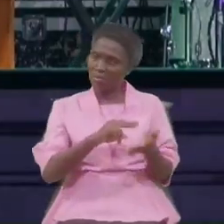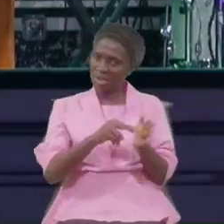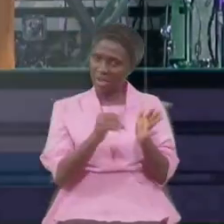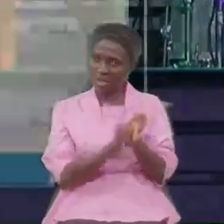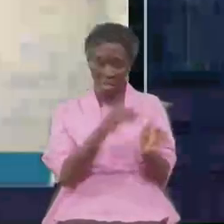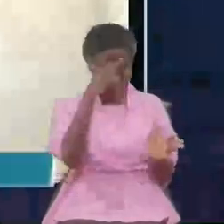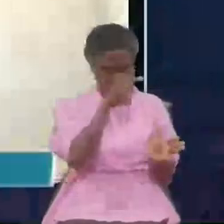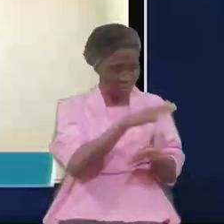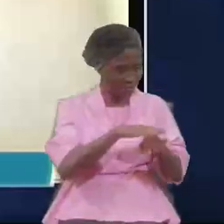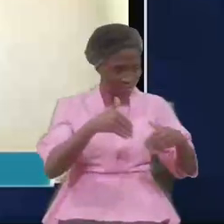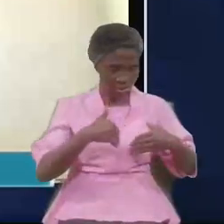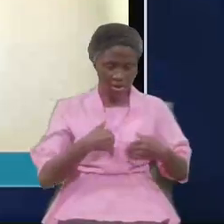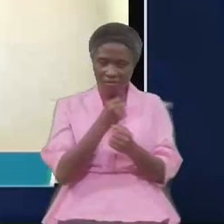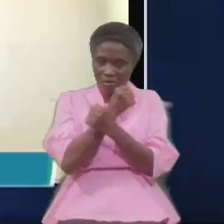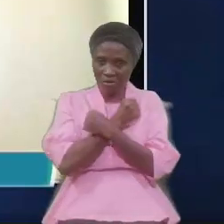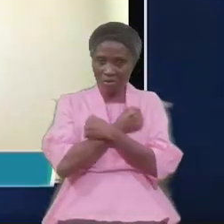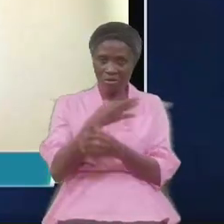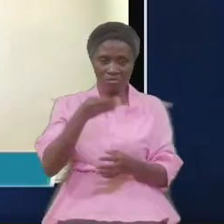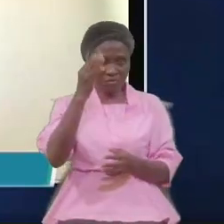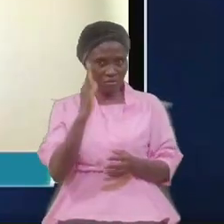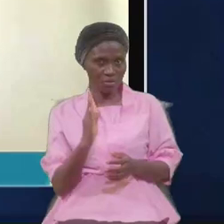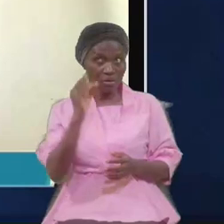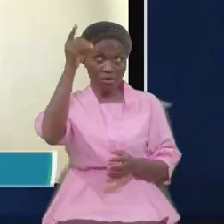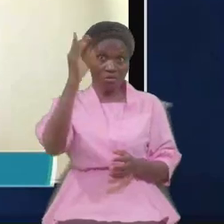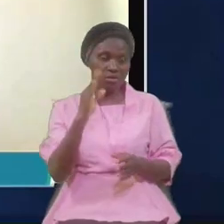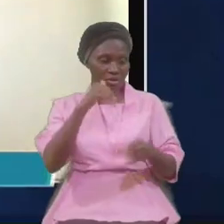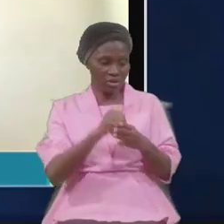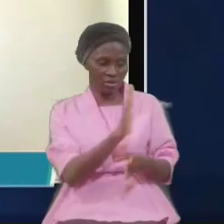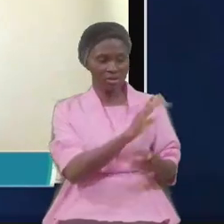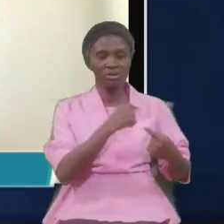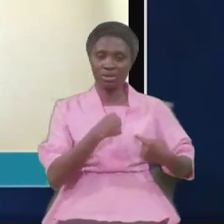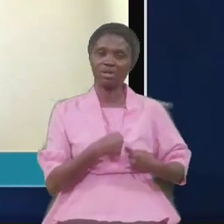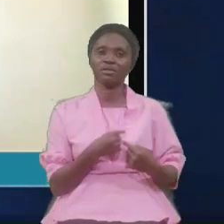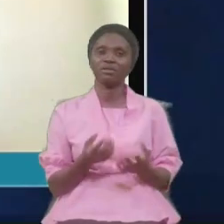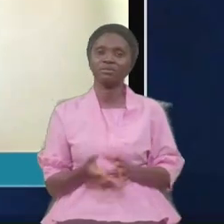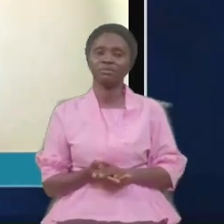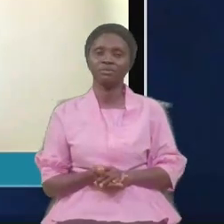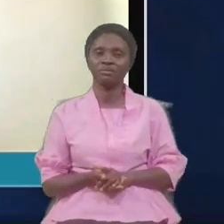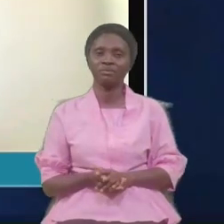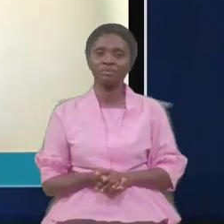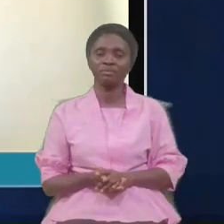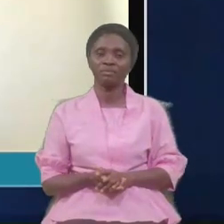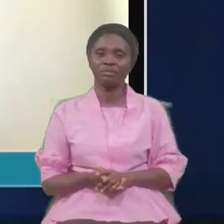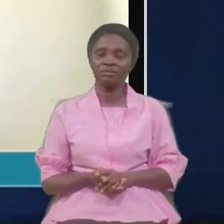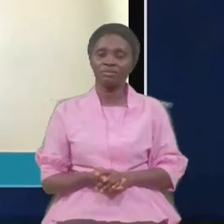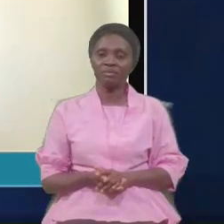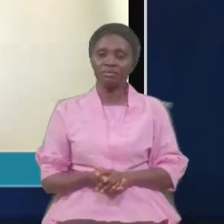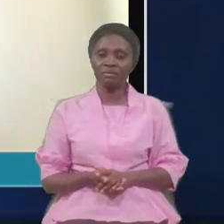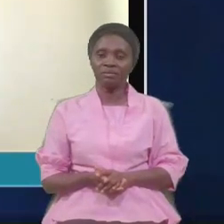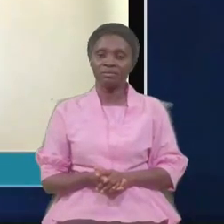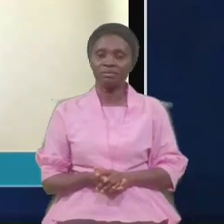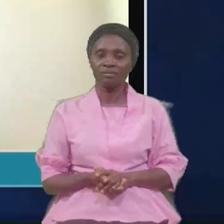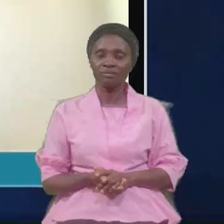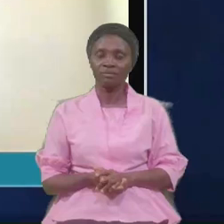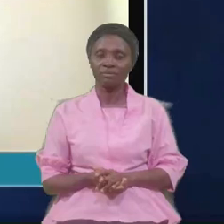Si la personne ne te nourrit pas, pendant qu'il le peut, ça veut dire que la personne n'a pas l'amour de Dieu dans